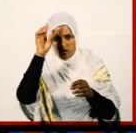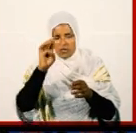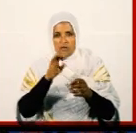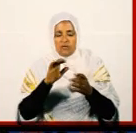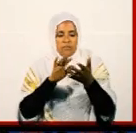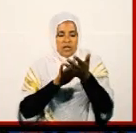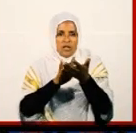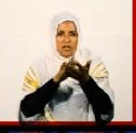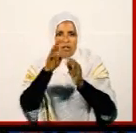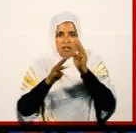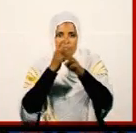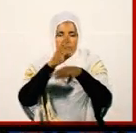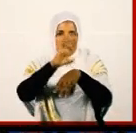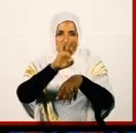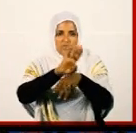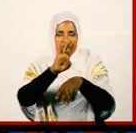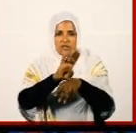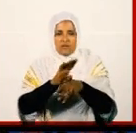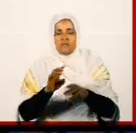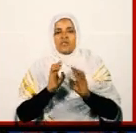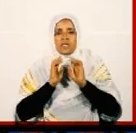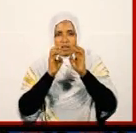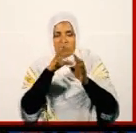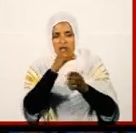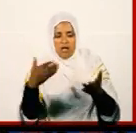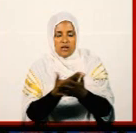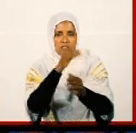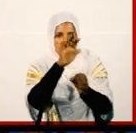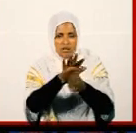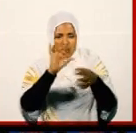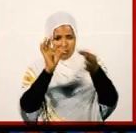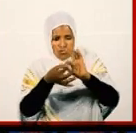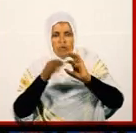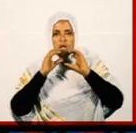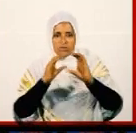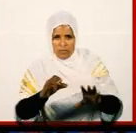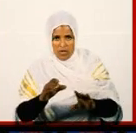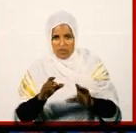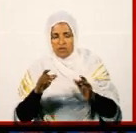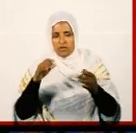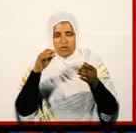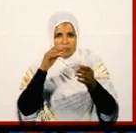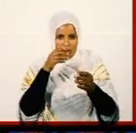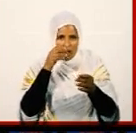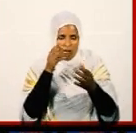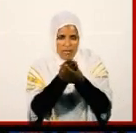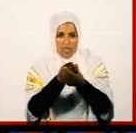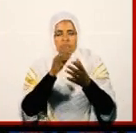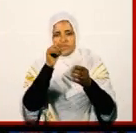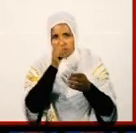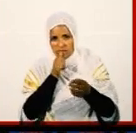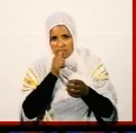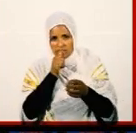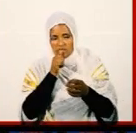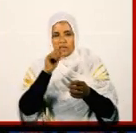ፈንቴ በቀጨኔ ደብረ መድኃኒት መድኃኔዓለም ቤተ ክርስቲያን የቅኔና የሐዲስ ኪዳን ትርጓሜ መምህር እንዲሁም መጋቤ